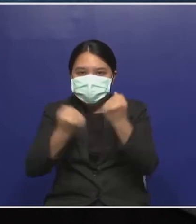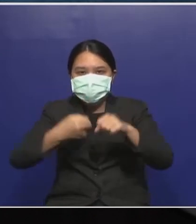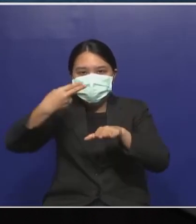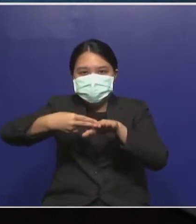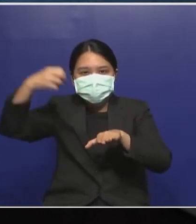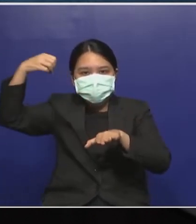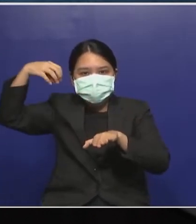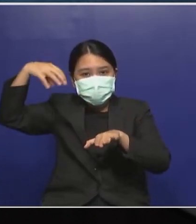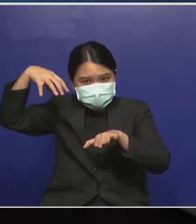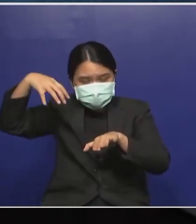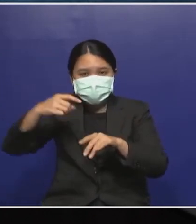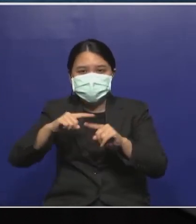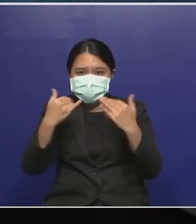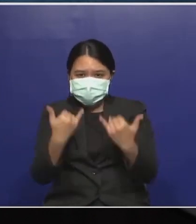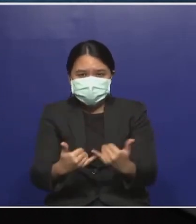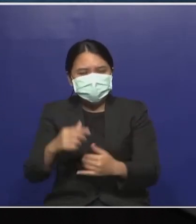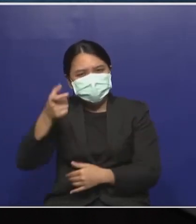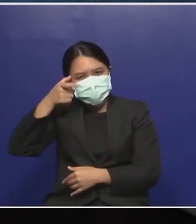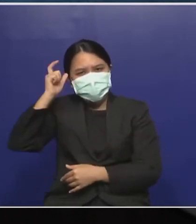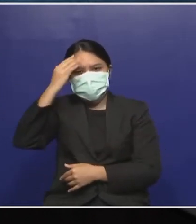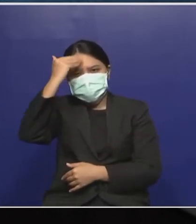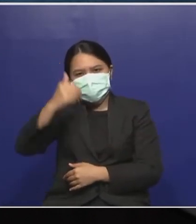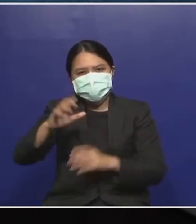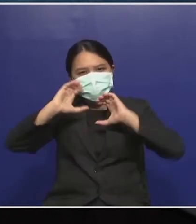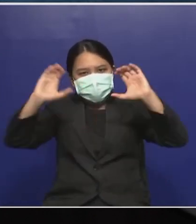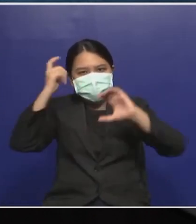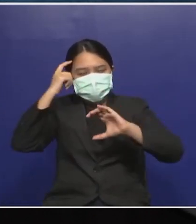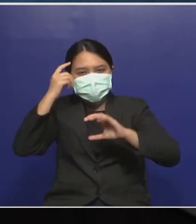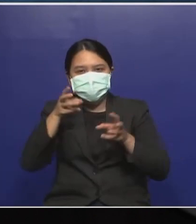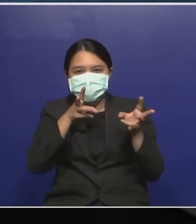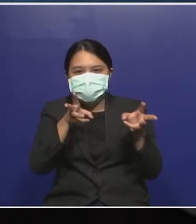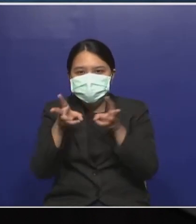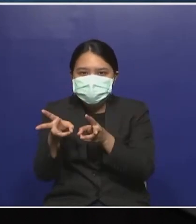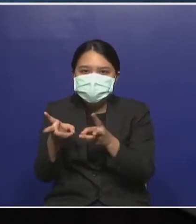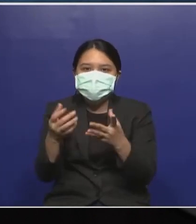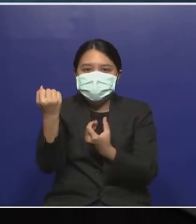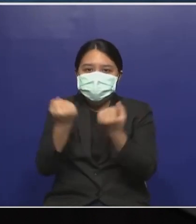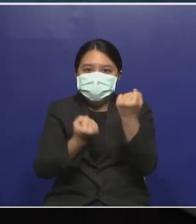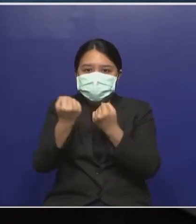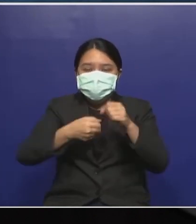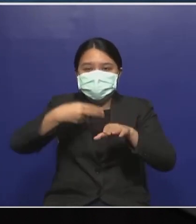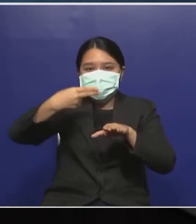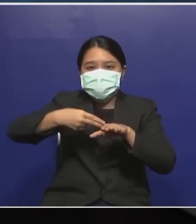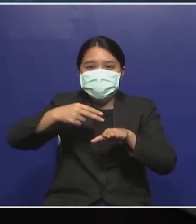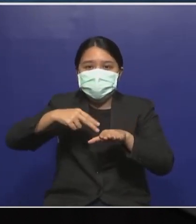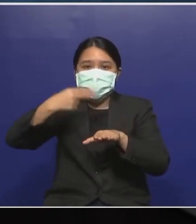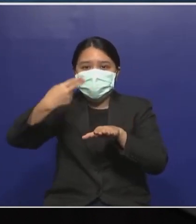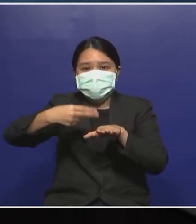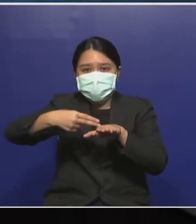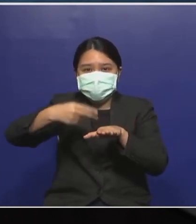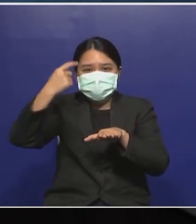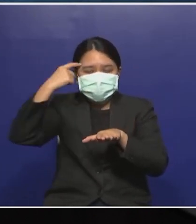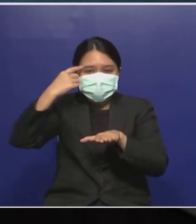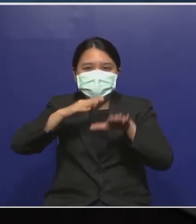งงจครับรัฐบาลingeà เขยคิดไมครับวจะตั้งเป้าได้การรถจำนวนรถหยนตที่ใช้น้มันเนี่ยให้หมดจากประเทศ